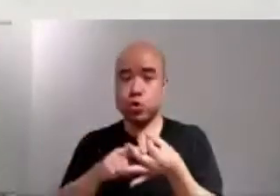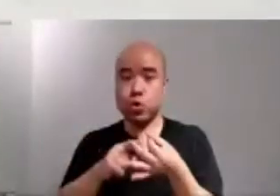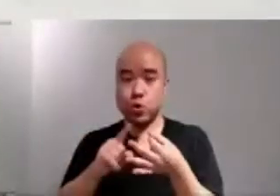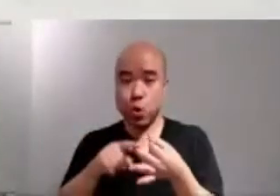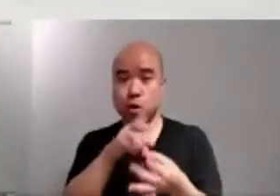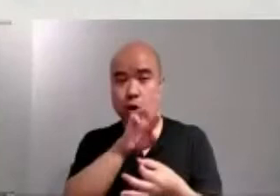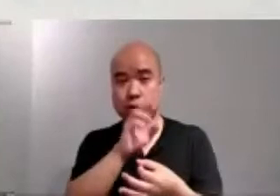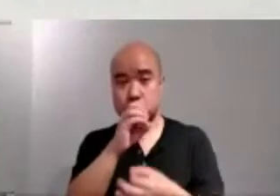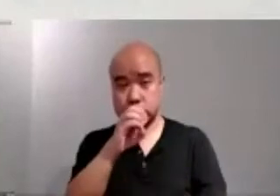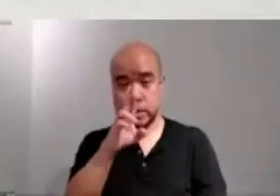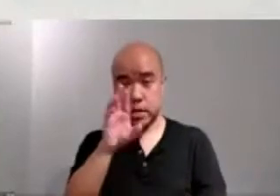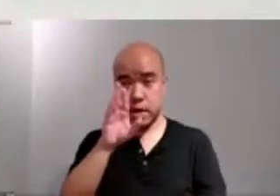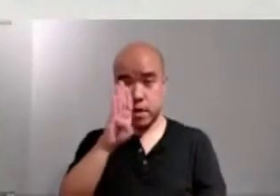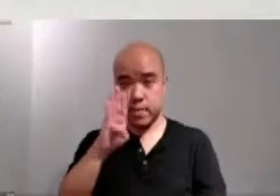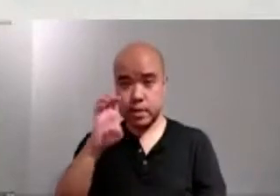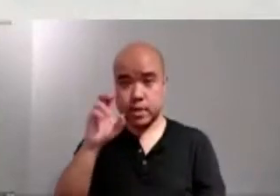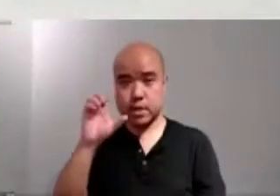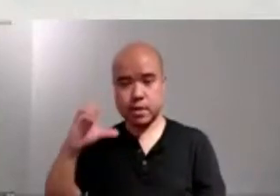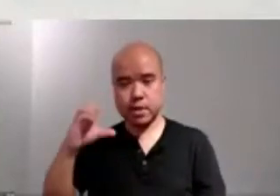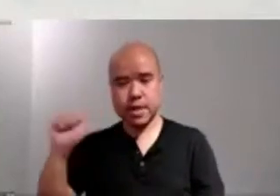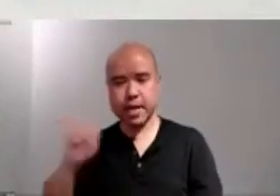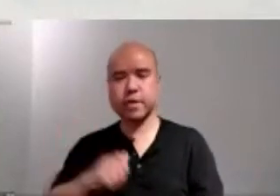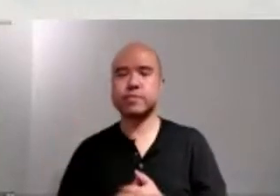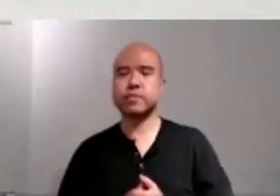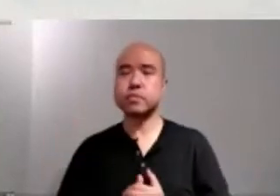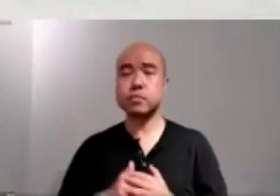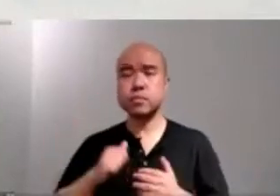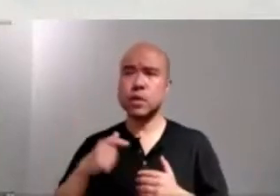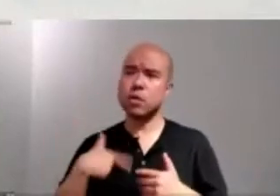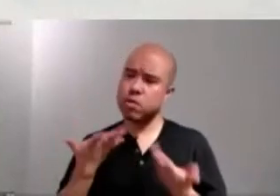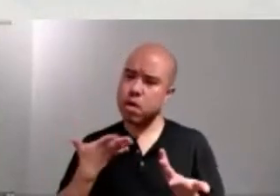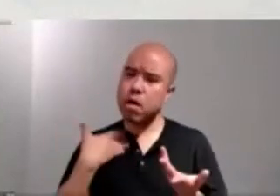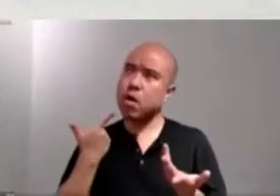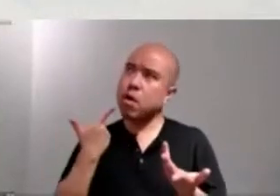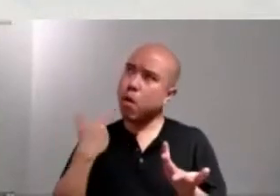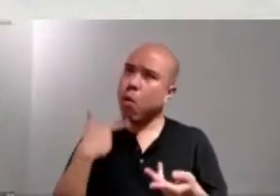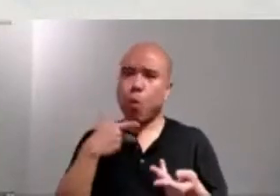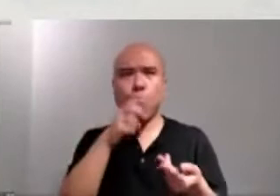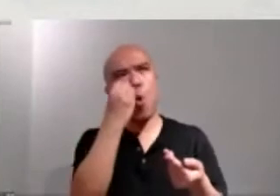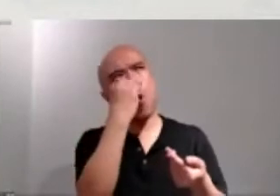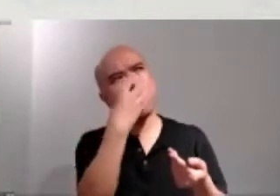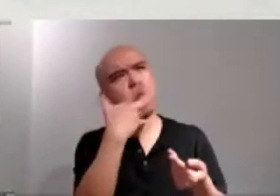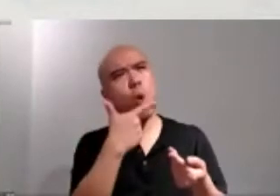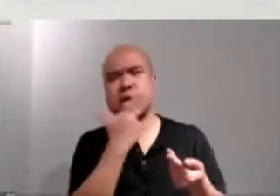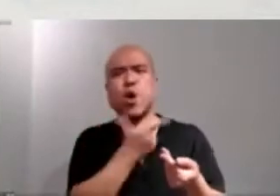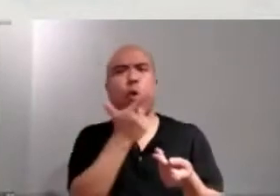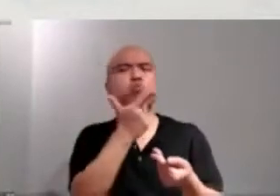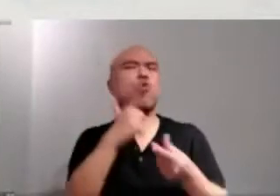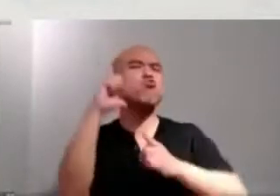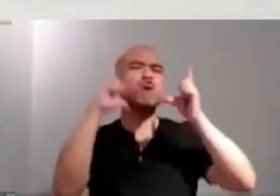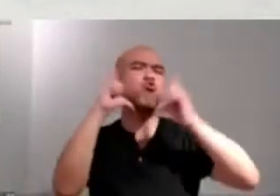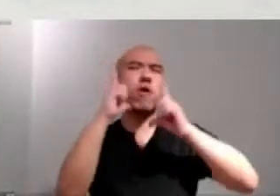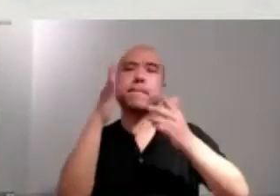咁出色嘅香港嘅社企精英咧，所以我呢幾年咧都喺香港都好似冇乜特別做過啲咩喺香港